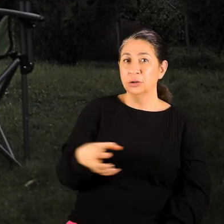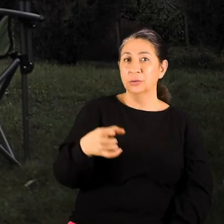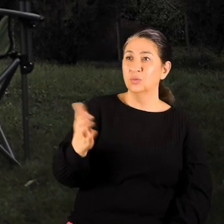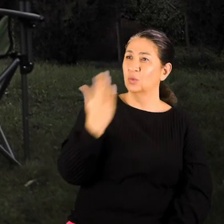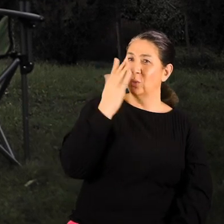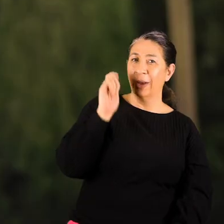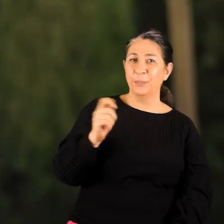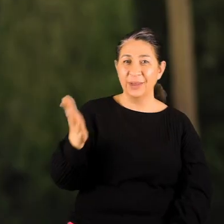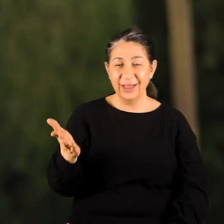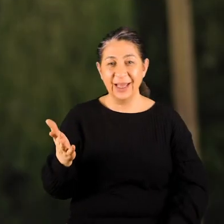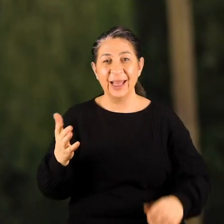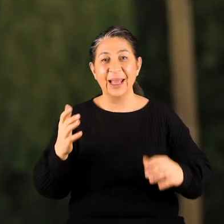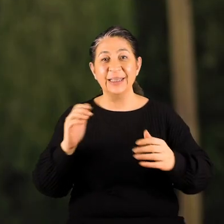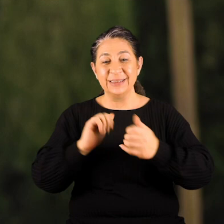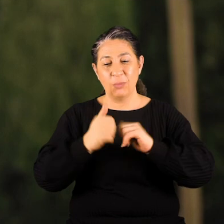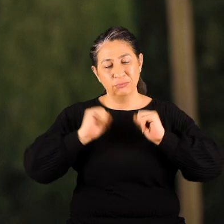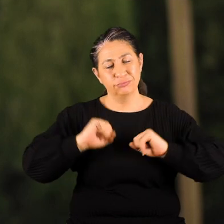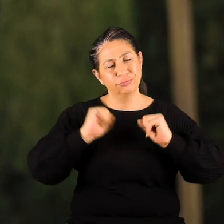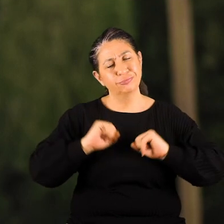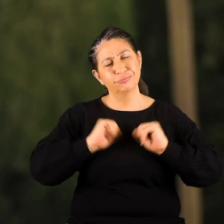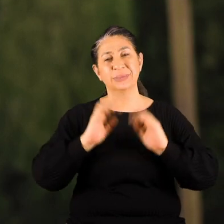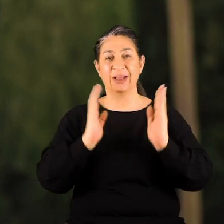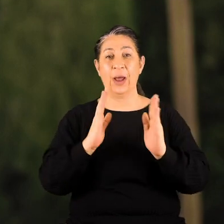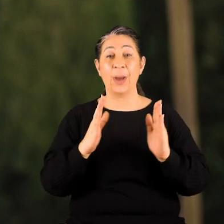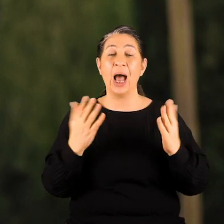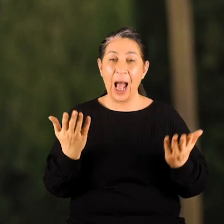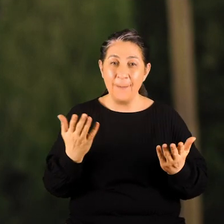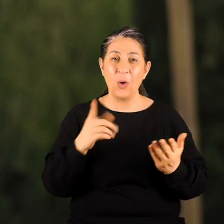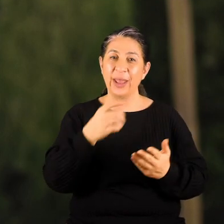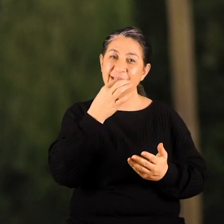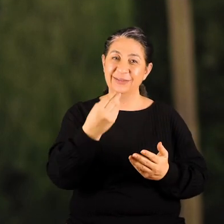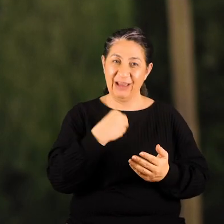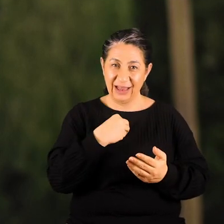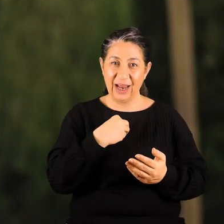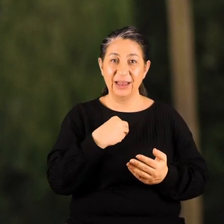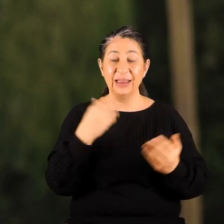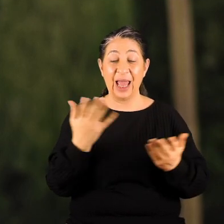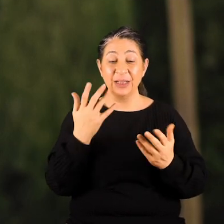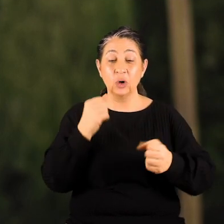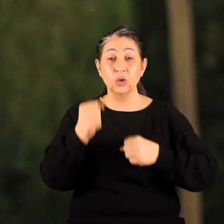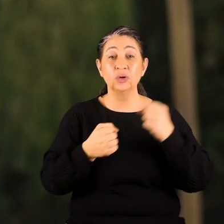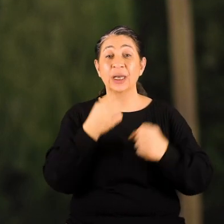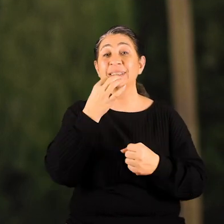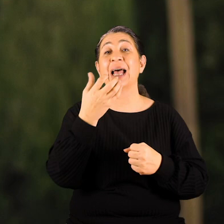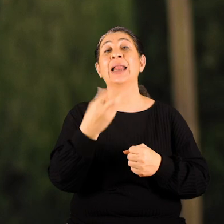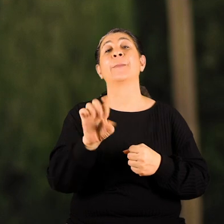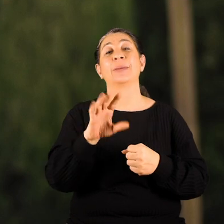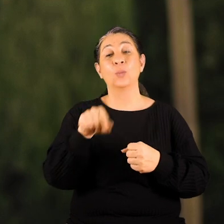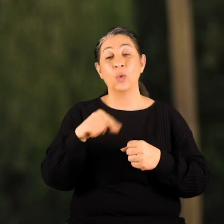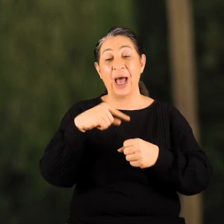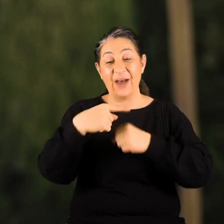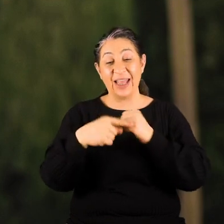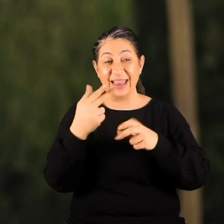durdurdu. Egzersiz yapmaya devam ettim evde tabii. Aha. Ama sadece ona izin vardı. Daha henüz koşuya izin alamadım. Bu hafta